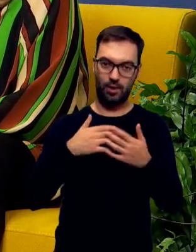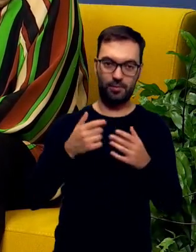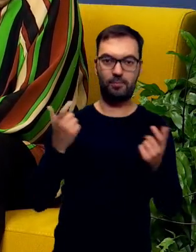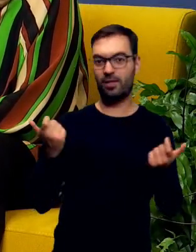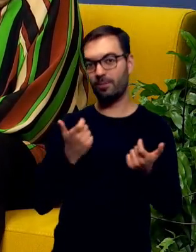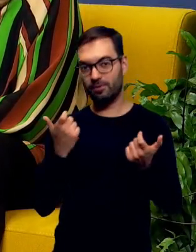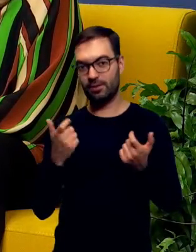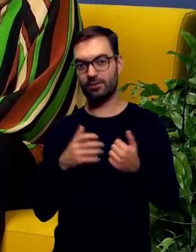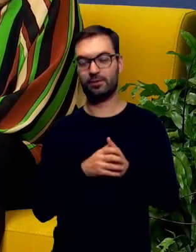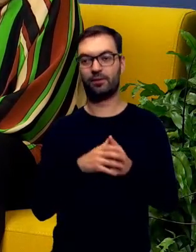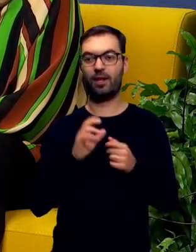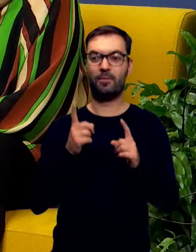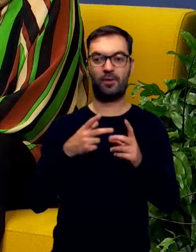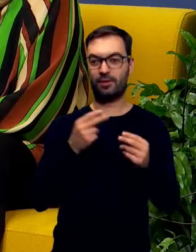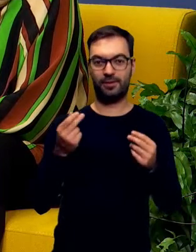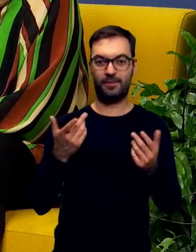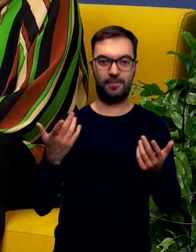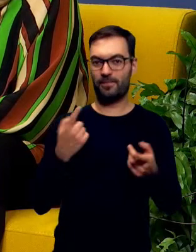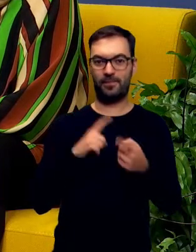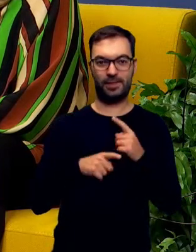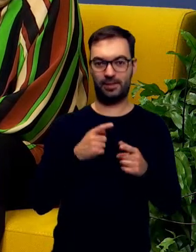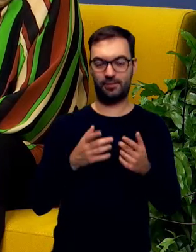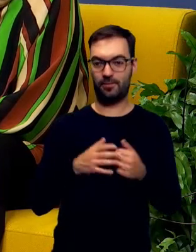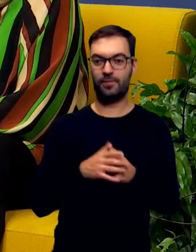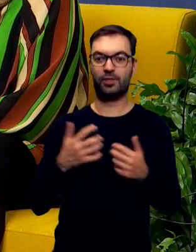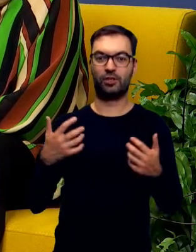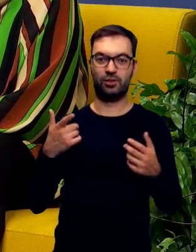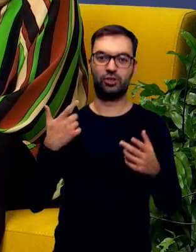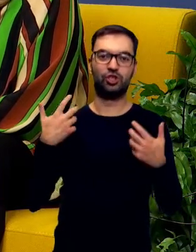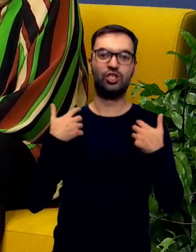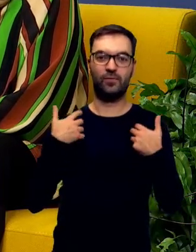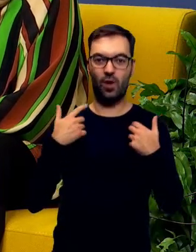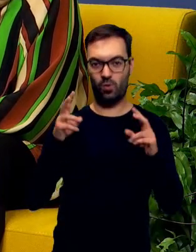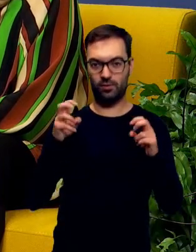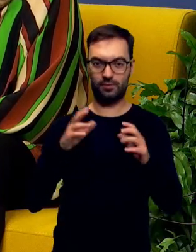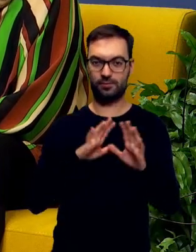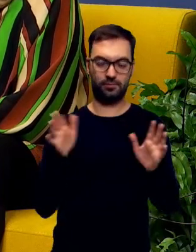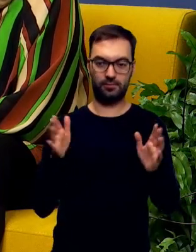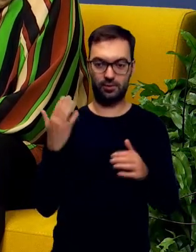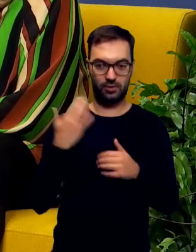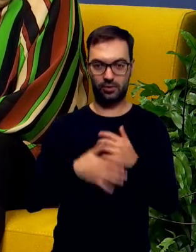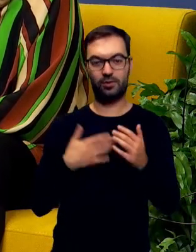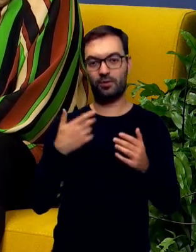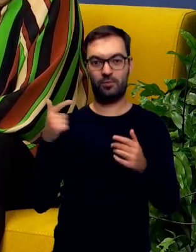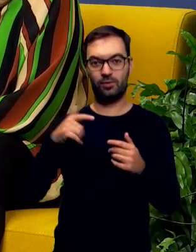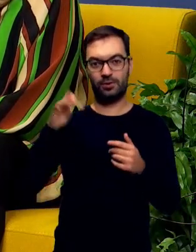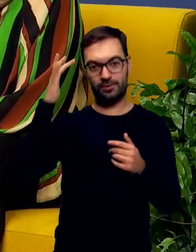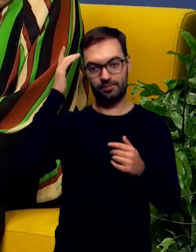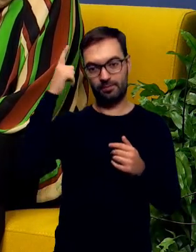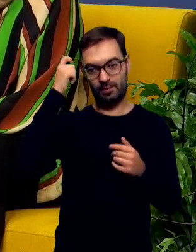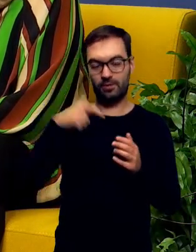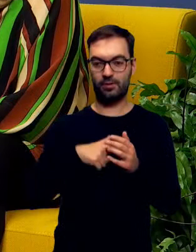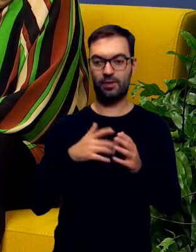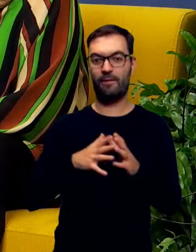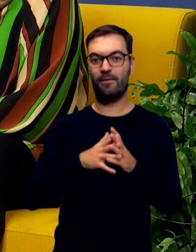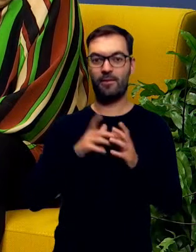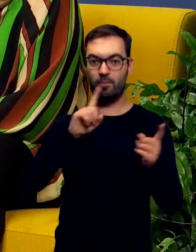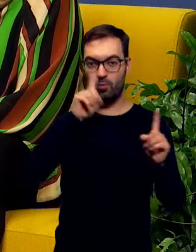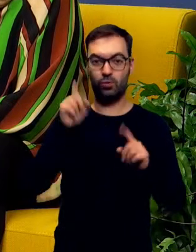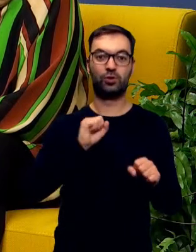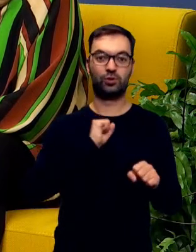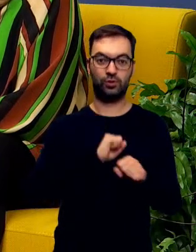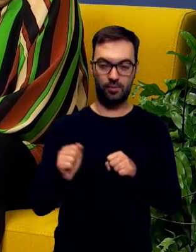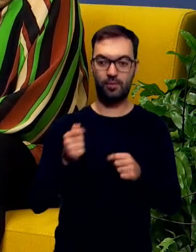dostatecznie groźna, czy też nie, nie wchodzi w grę. To jest żywioł i po prostu trzeba brać pod uwagę, że te burze występują.